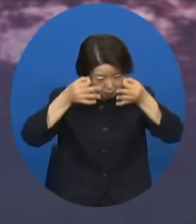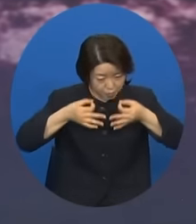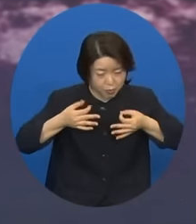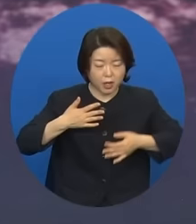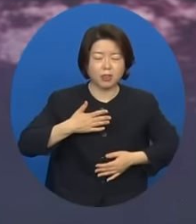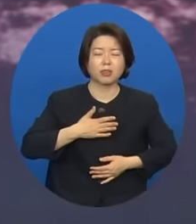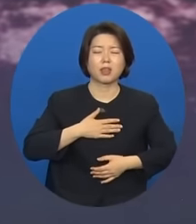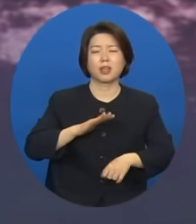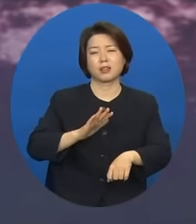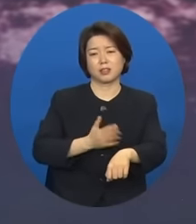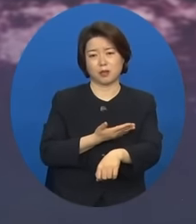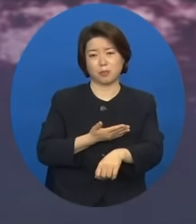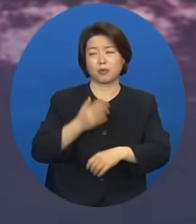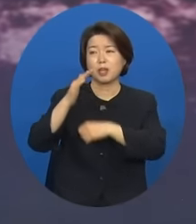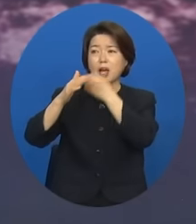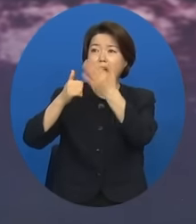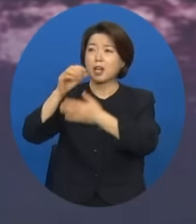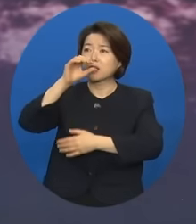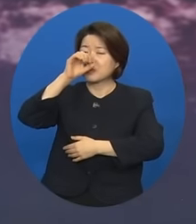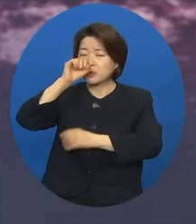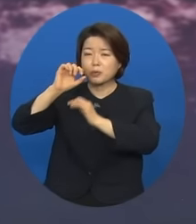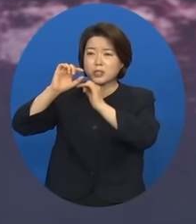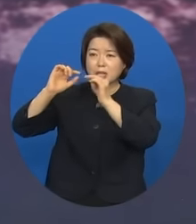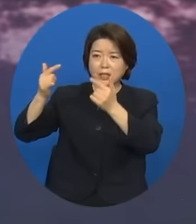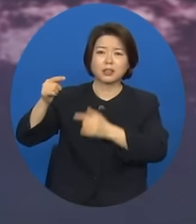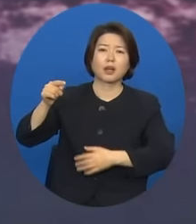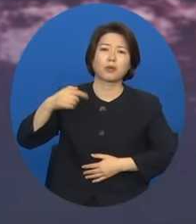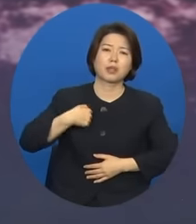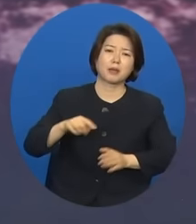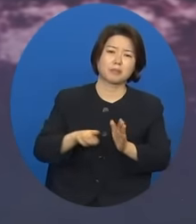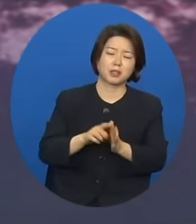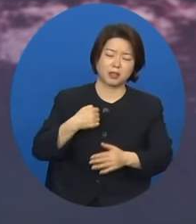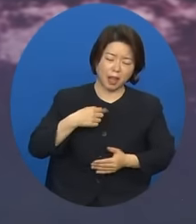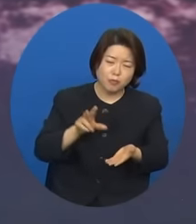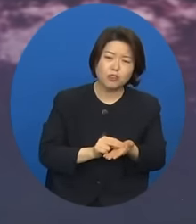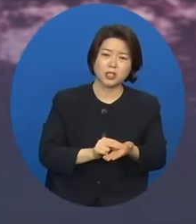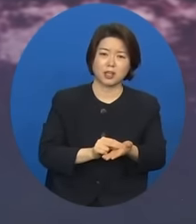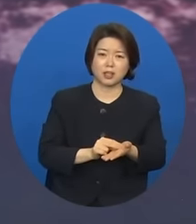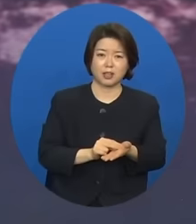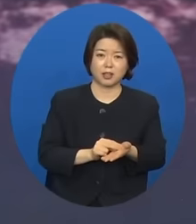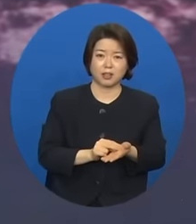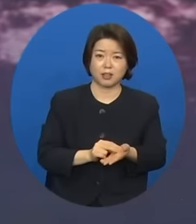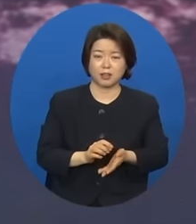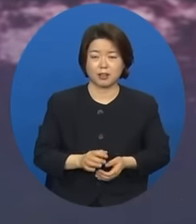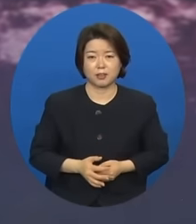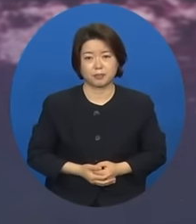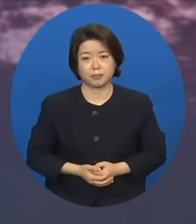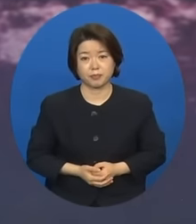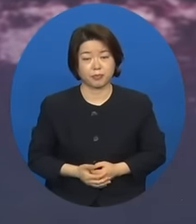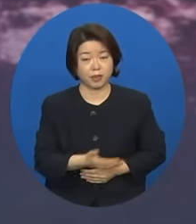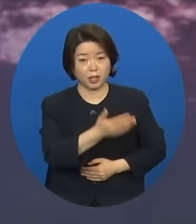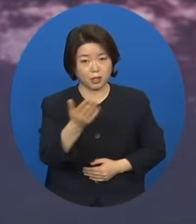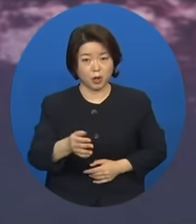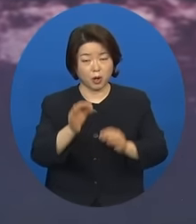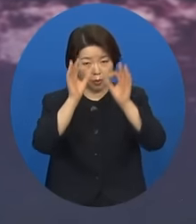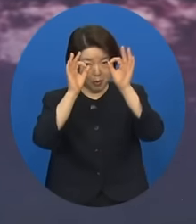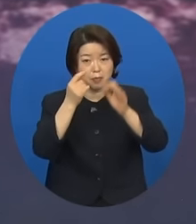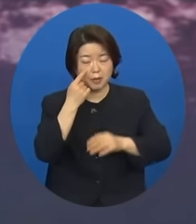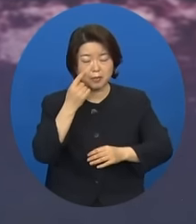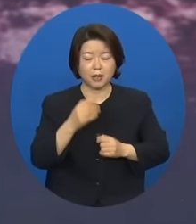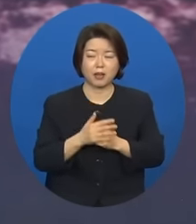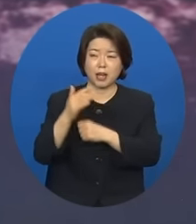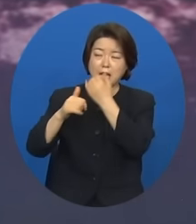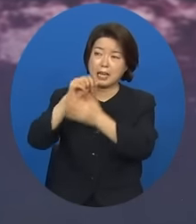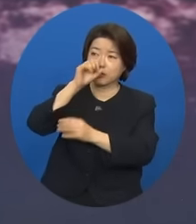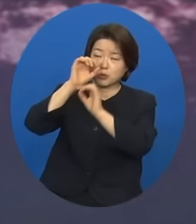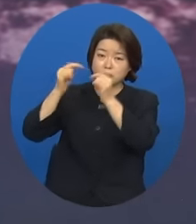잘못입니다 하나님은 선하시고 제가 믿지 않았던 저의 문제였습니다 여러분 보세요 하나님이 선하지